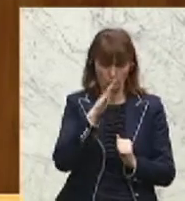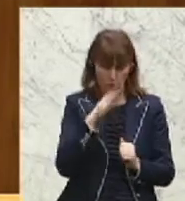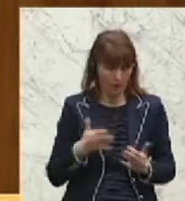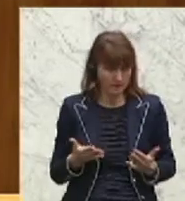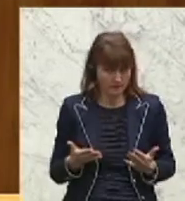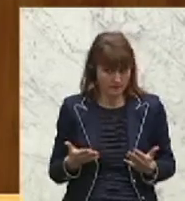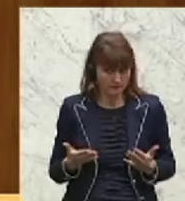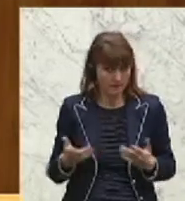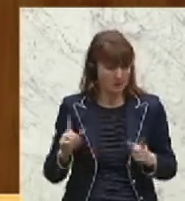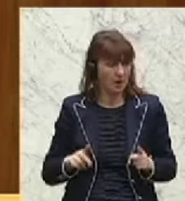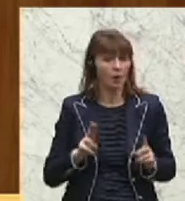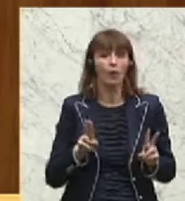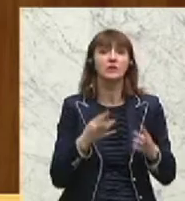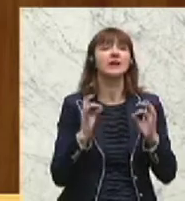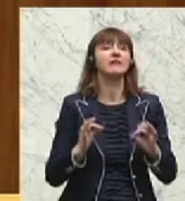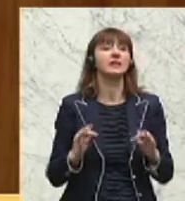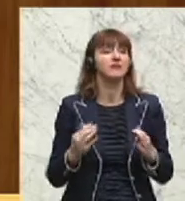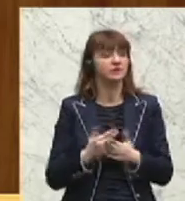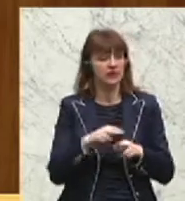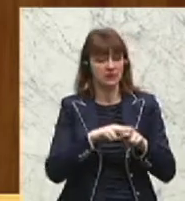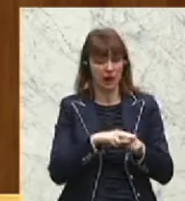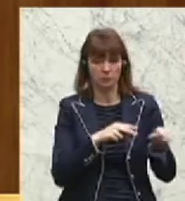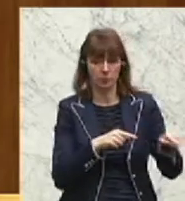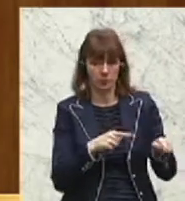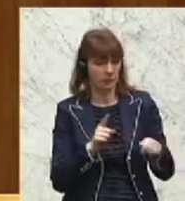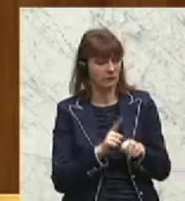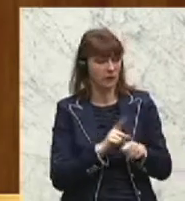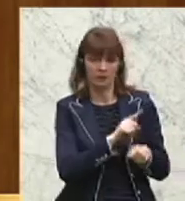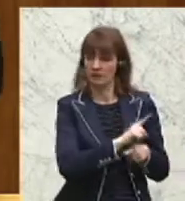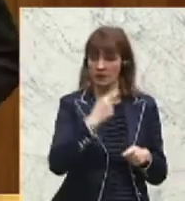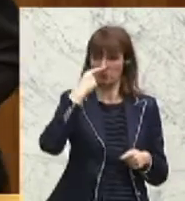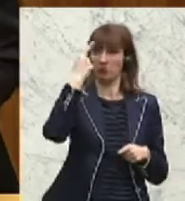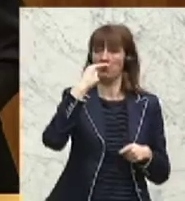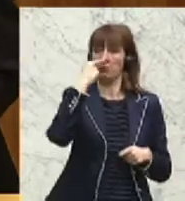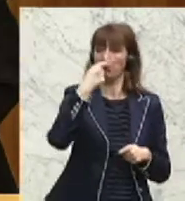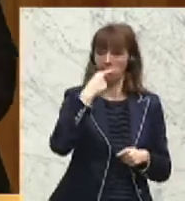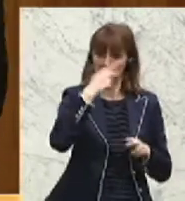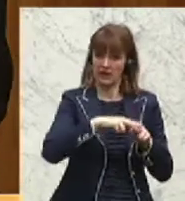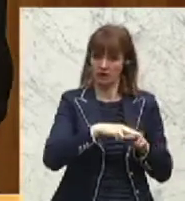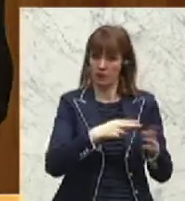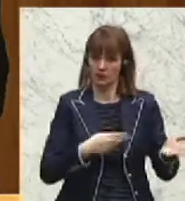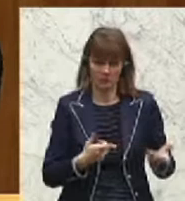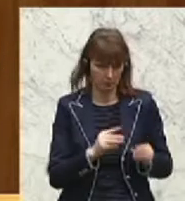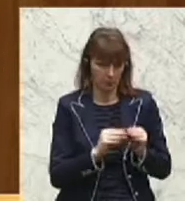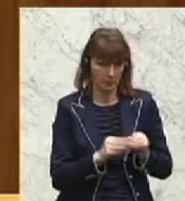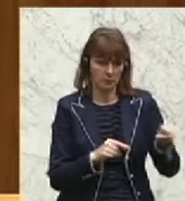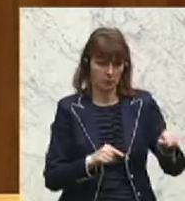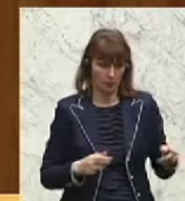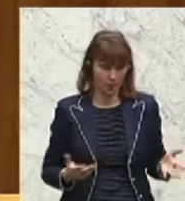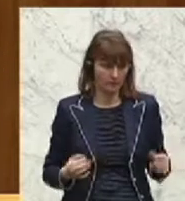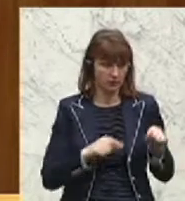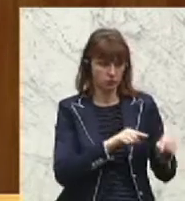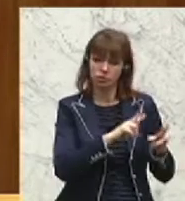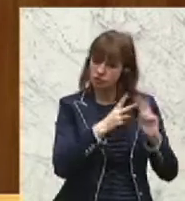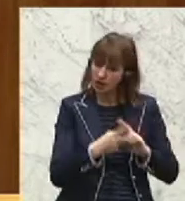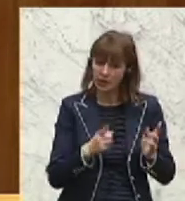aber Unqualifikation wird sich in St. Pölten offensichtlich auch mit Überheblichkeit paaren. Und das ist das Problem in dem Land, dass Sie, anstatt das